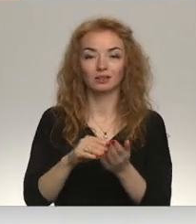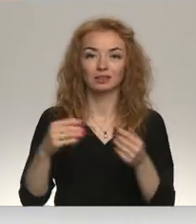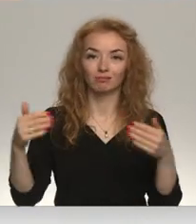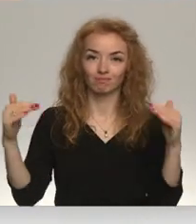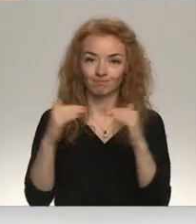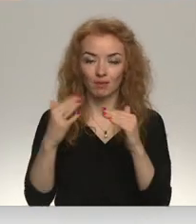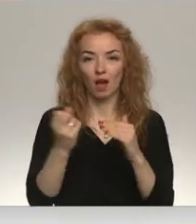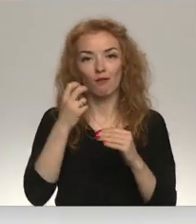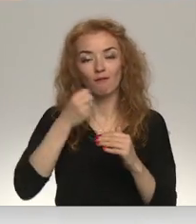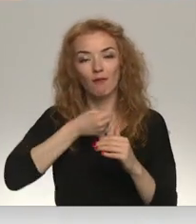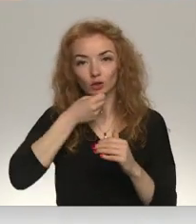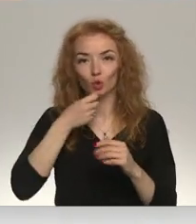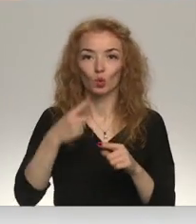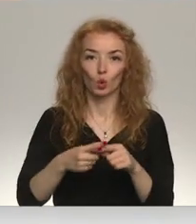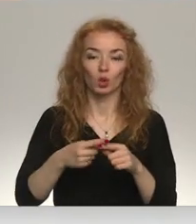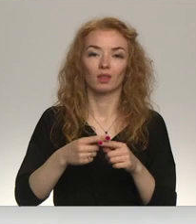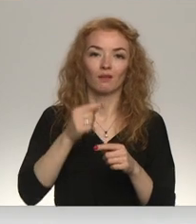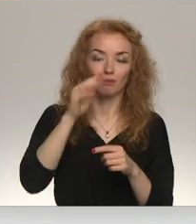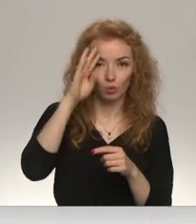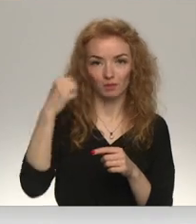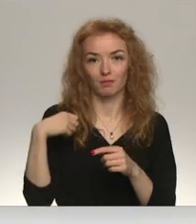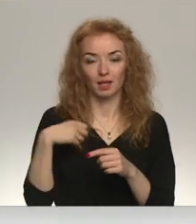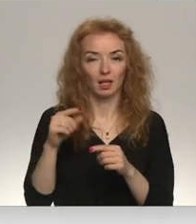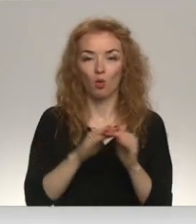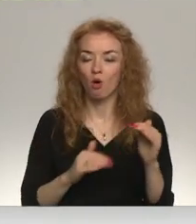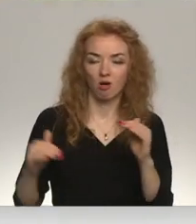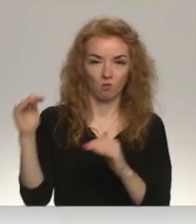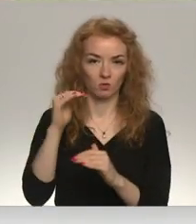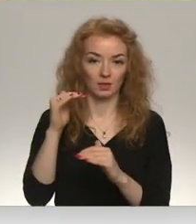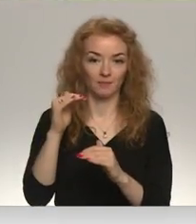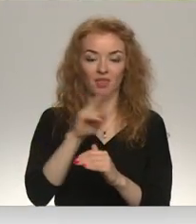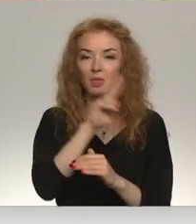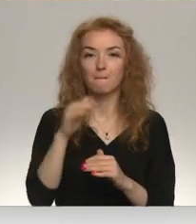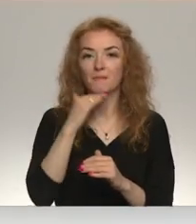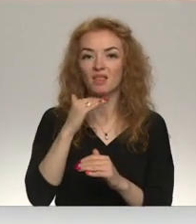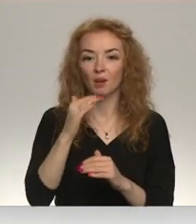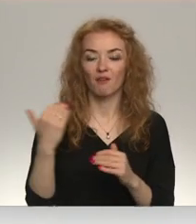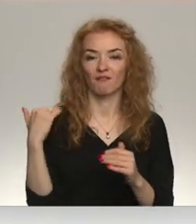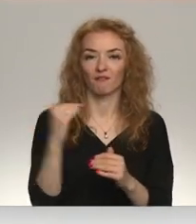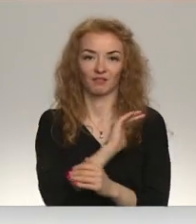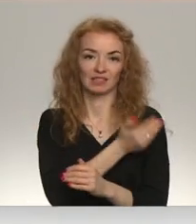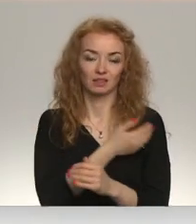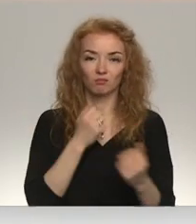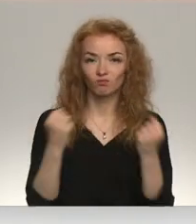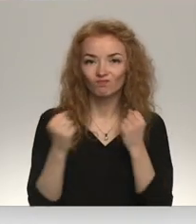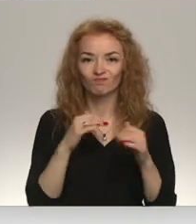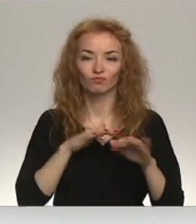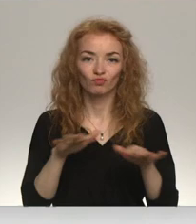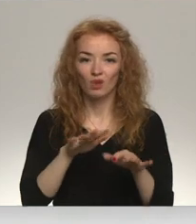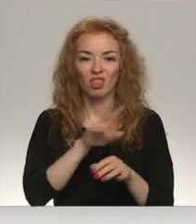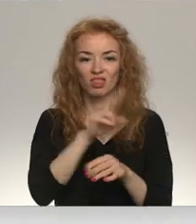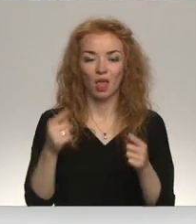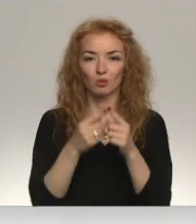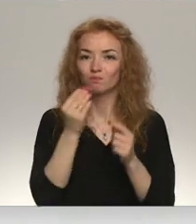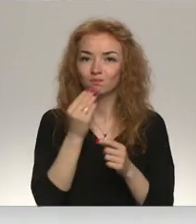un dzimumu mums ir stipri augsti. Nepietiekamas fiziskās aktivitātes, neveselīgs uzturs,